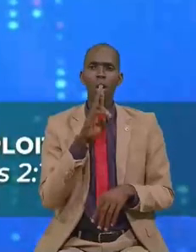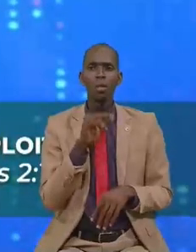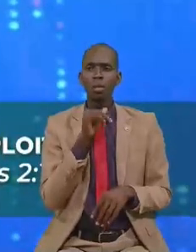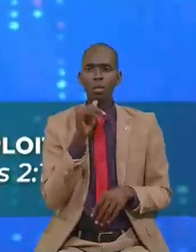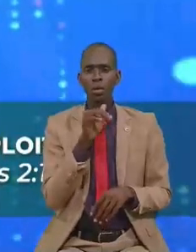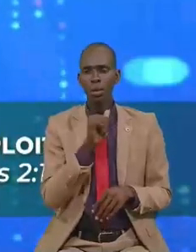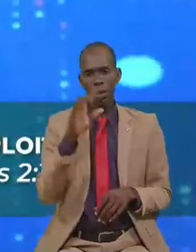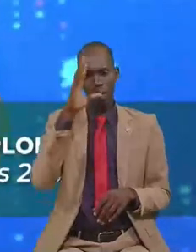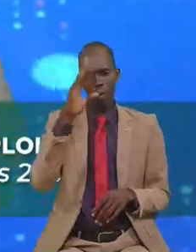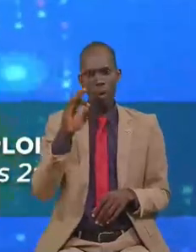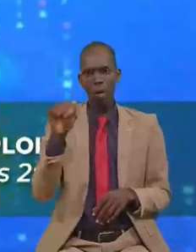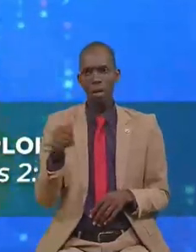tu n'es plus un homme que quelqu'un peut enfermer.